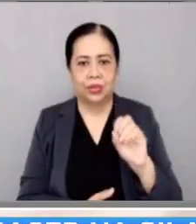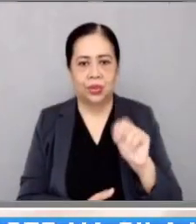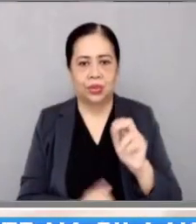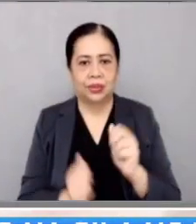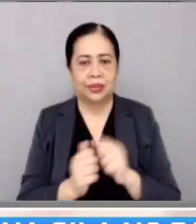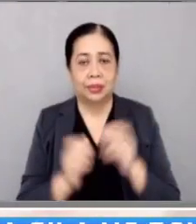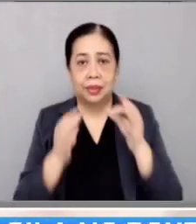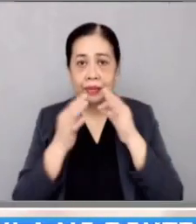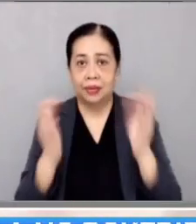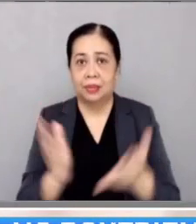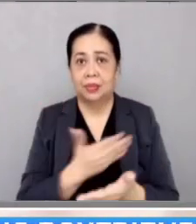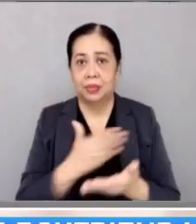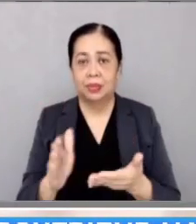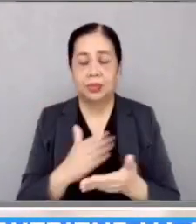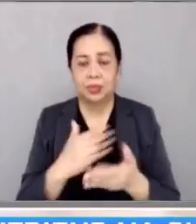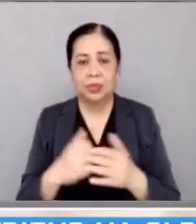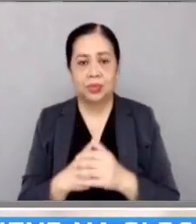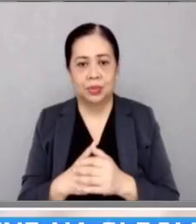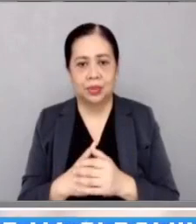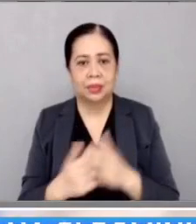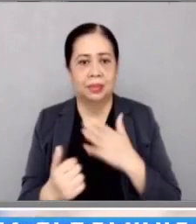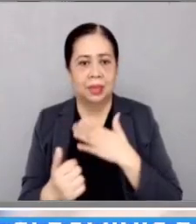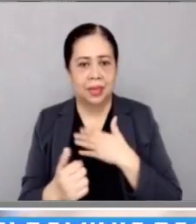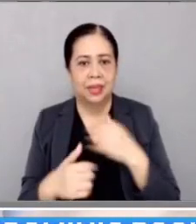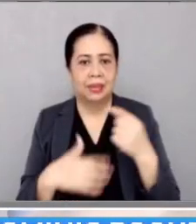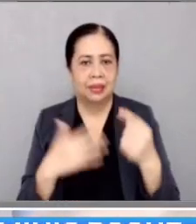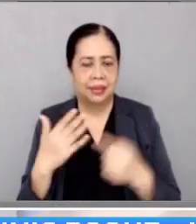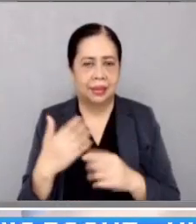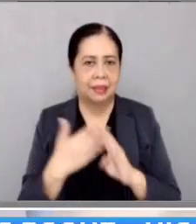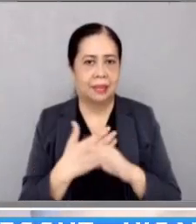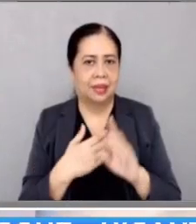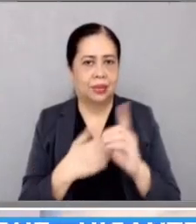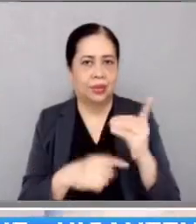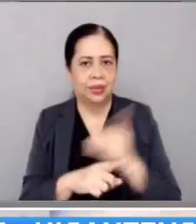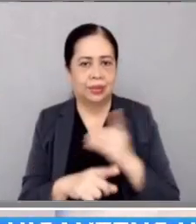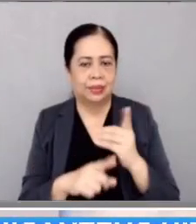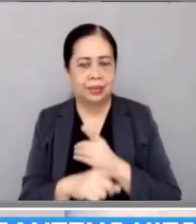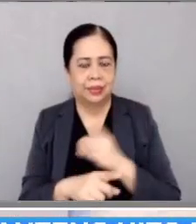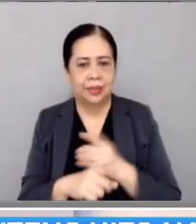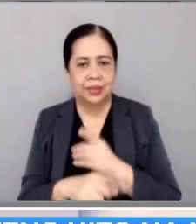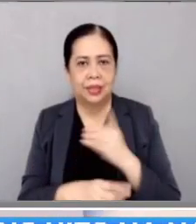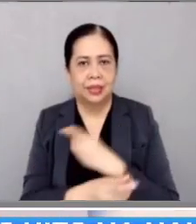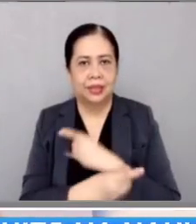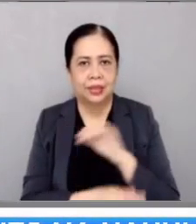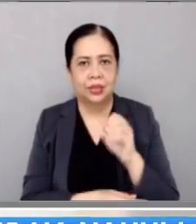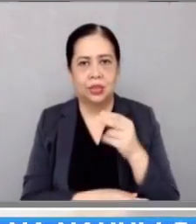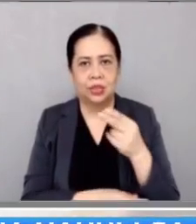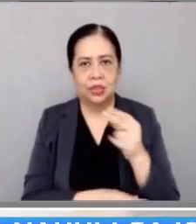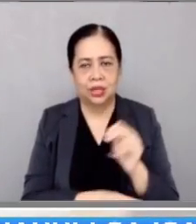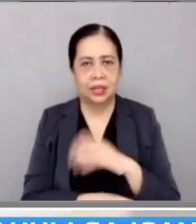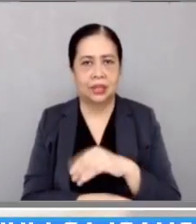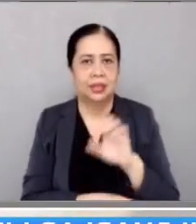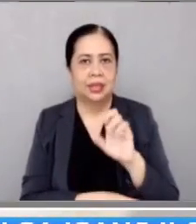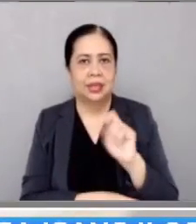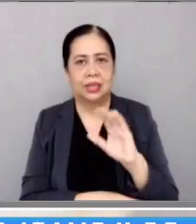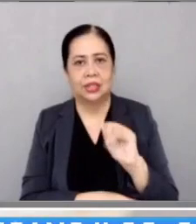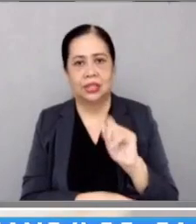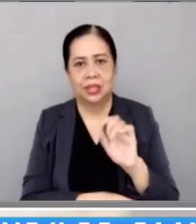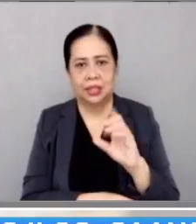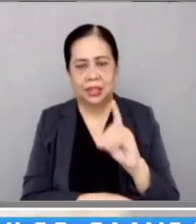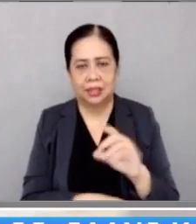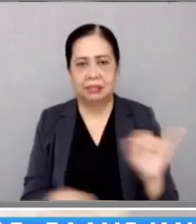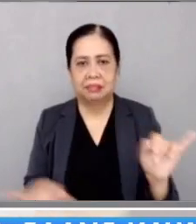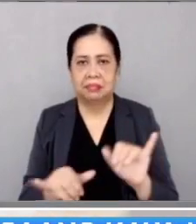kanta ng album na Mine, Back to December, Dear John at Enchanted. Katulad ng ibang